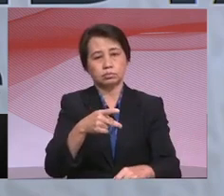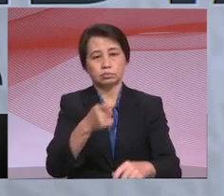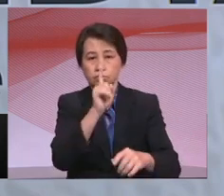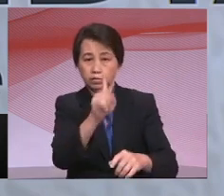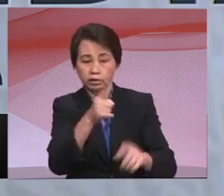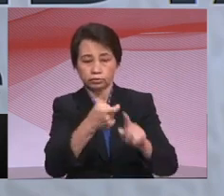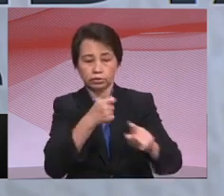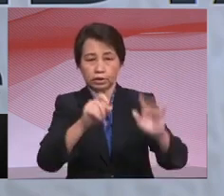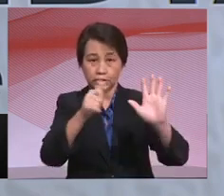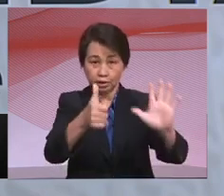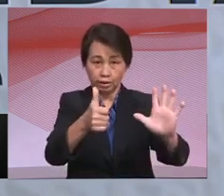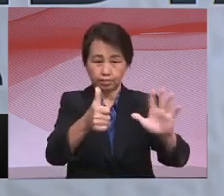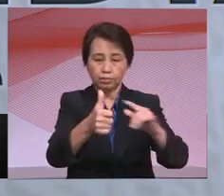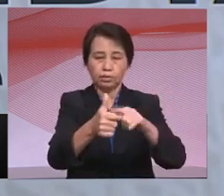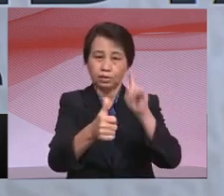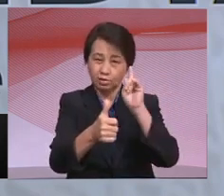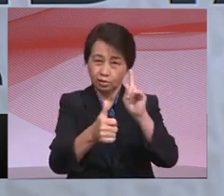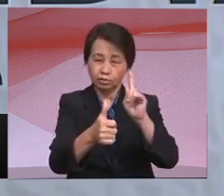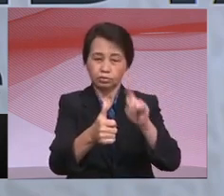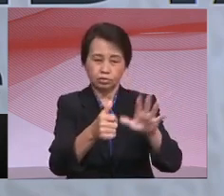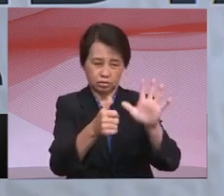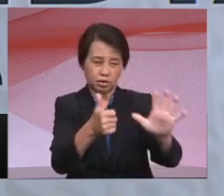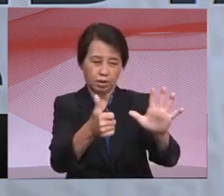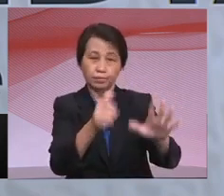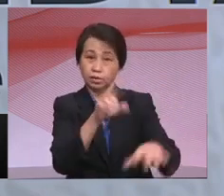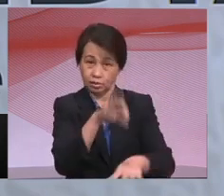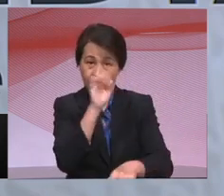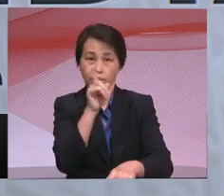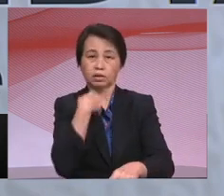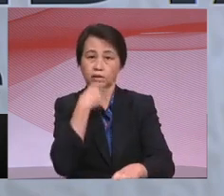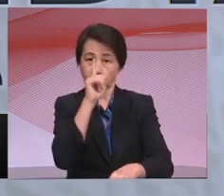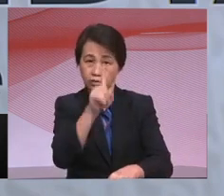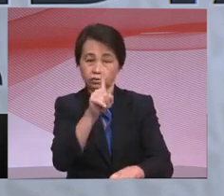daripada 6 kes baru ialah iaitu kes